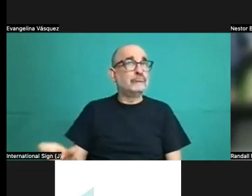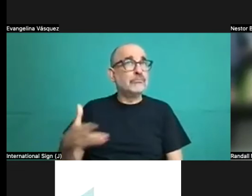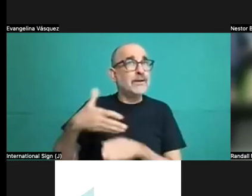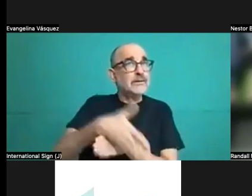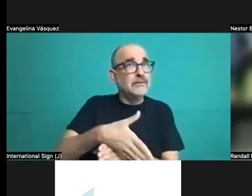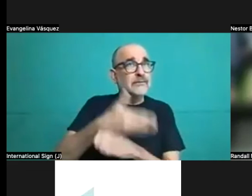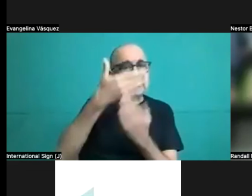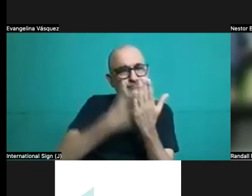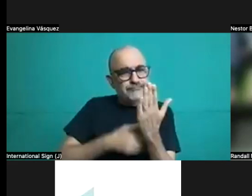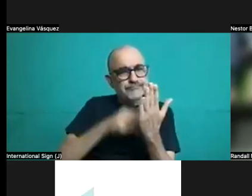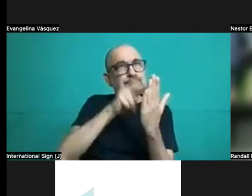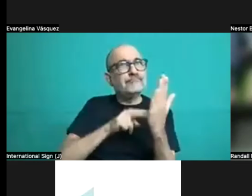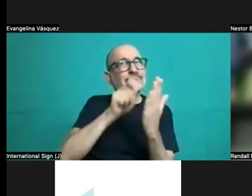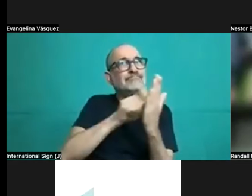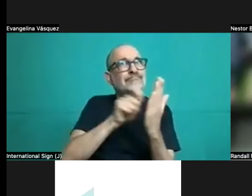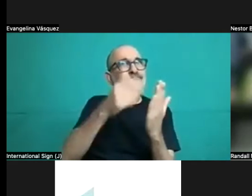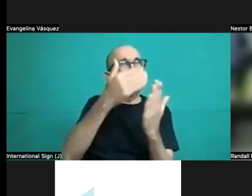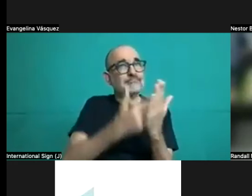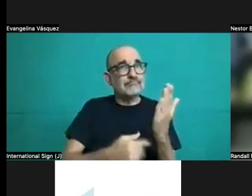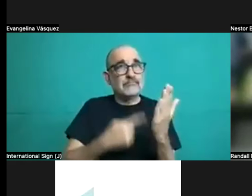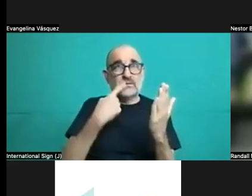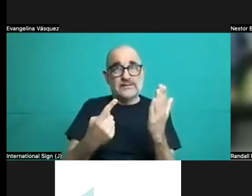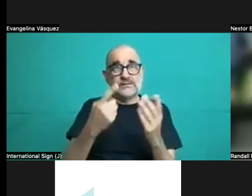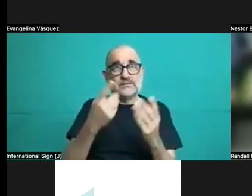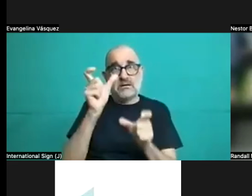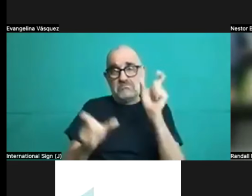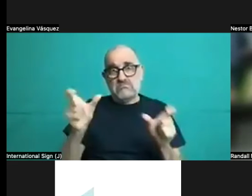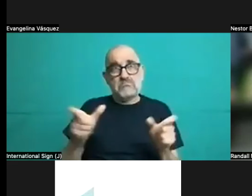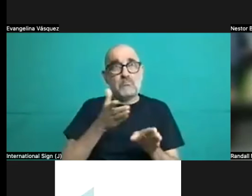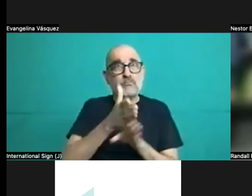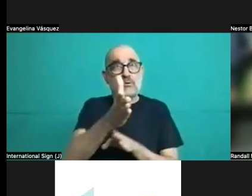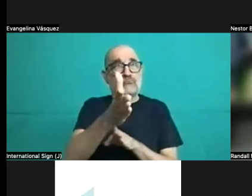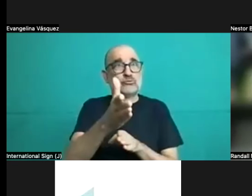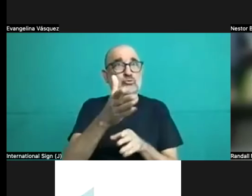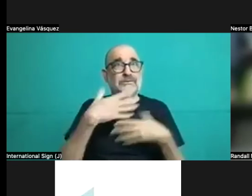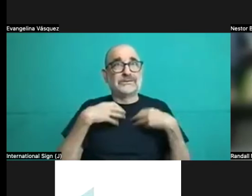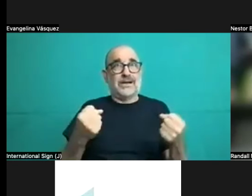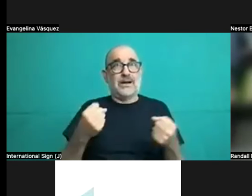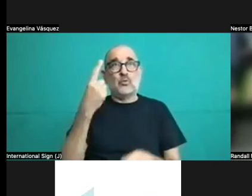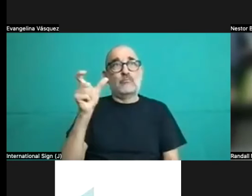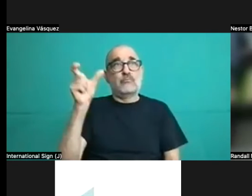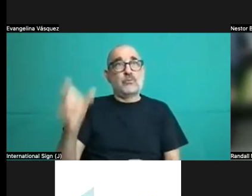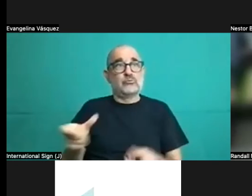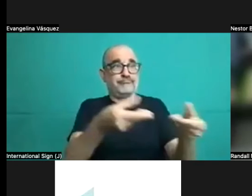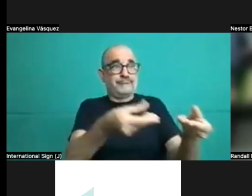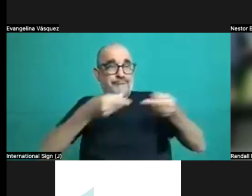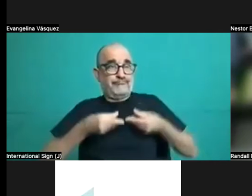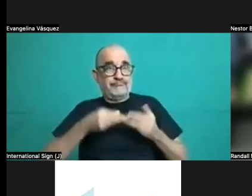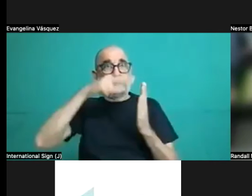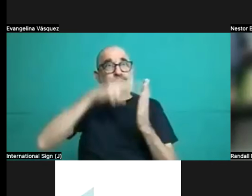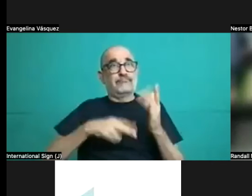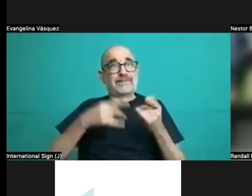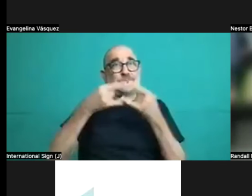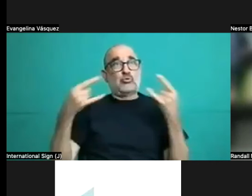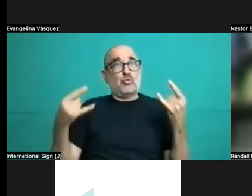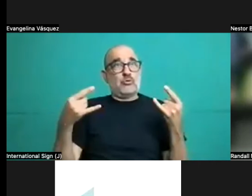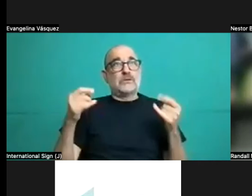pensait qu'il allait juste s'angoisser ou s'inquiéter. Et maintenant, je crois qu'il y a